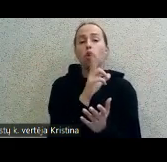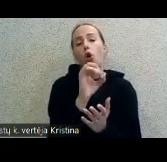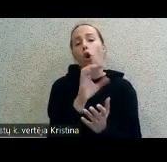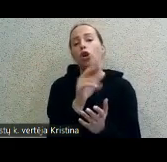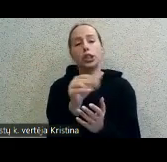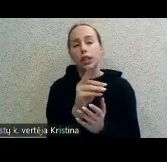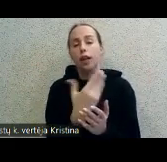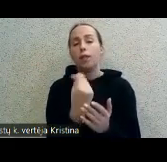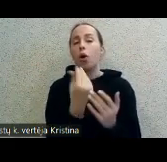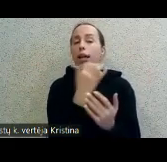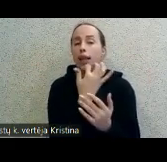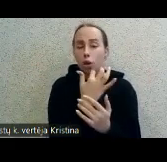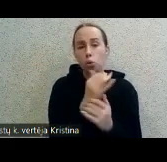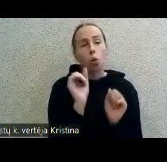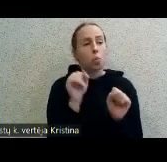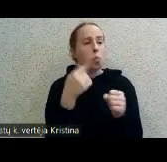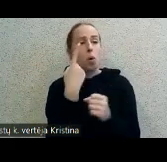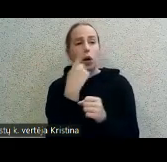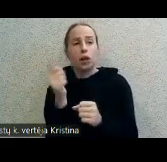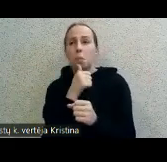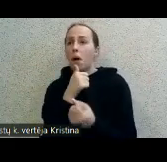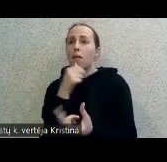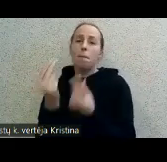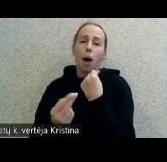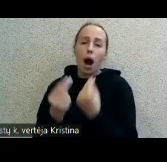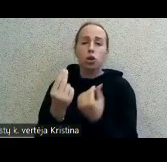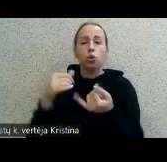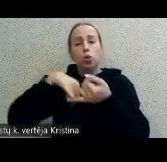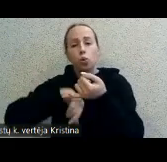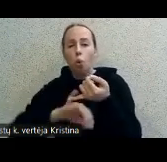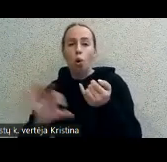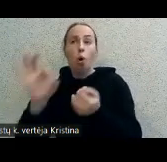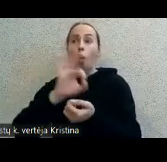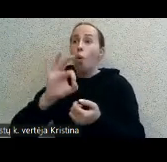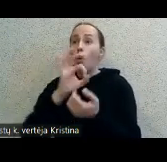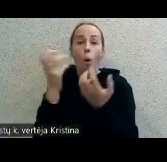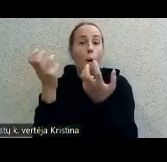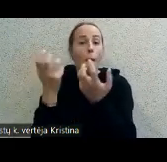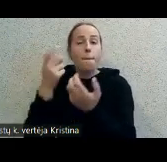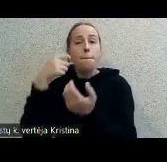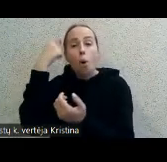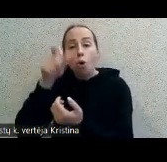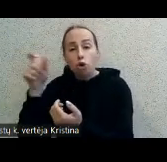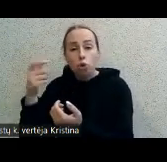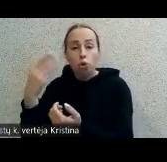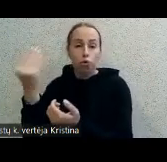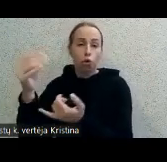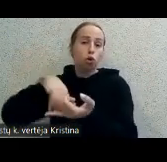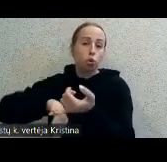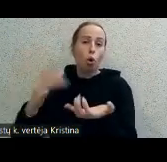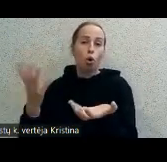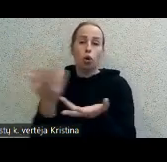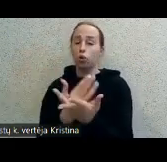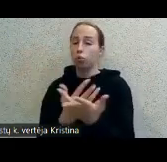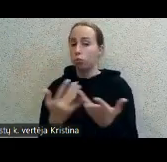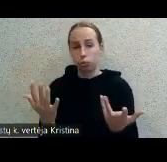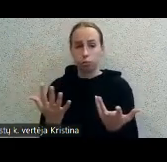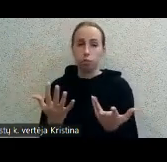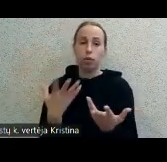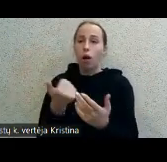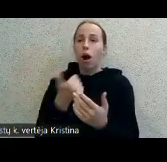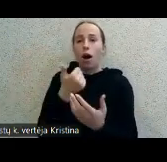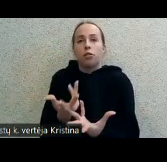kurios įkvepia, gali būti pasakojama istorijos apie matematikus, apie mokslininkus, apie istorikus,